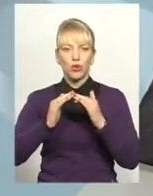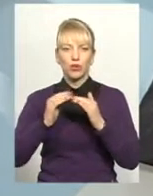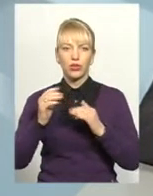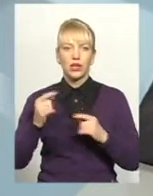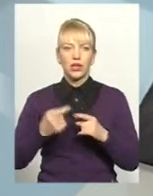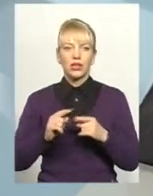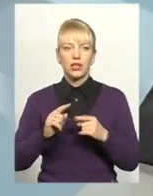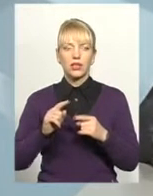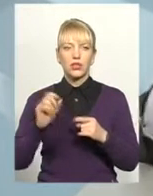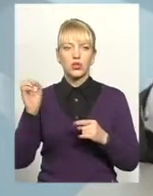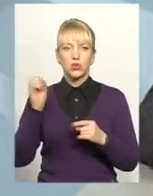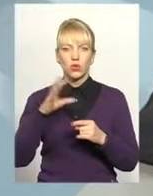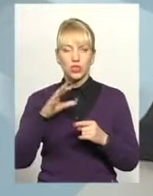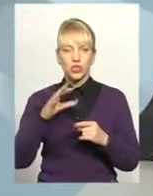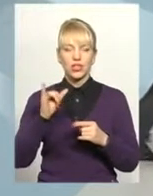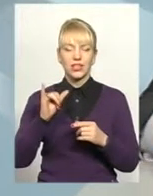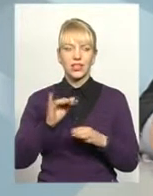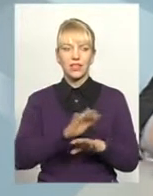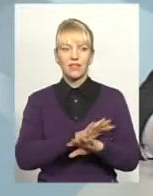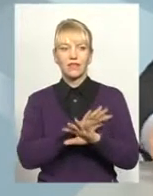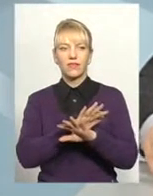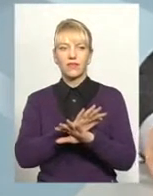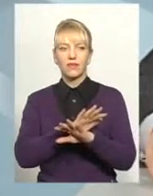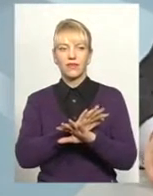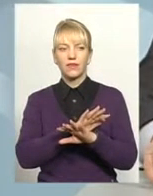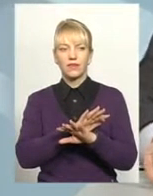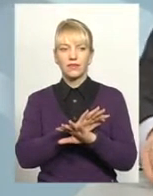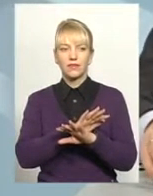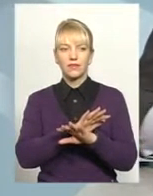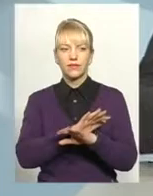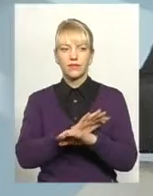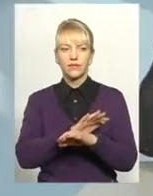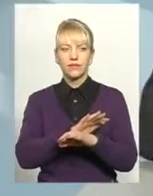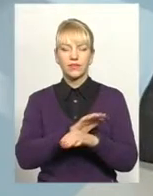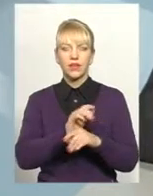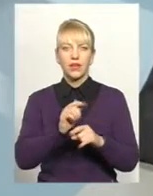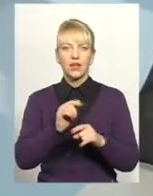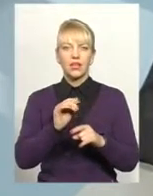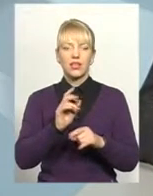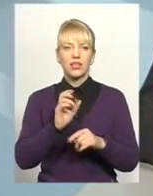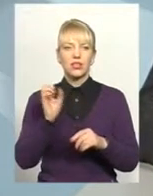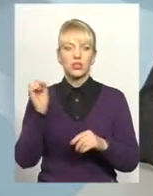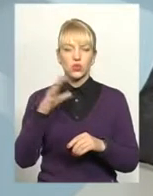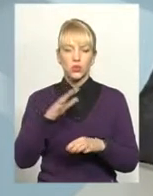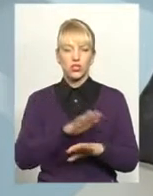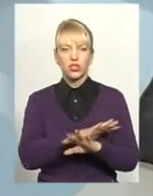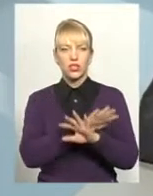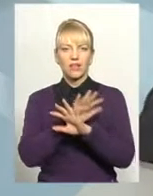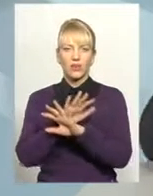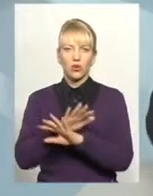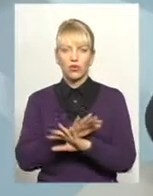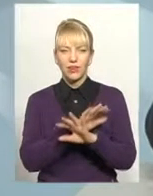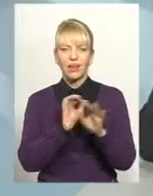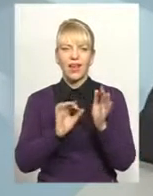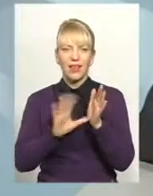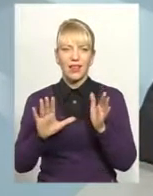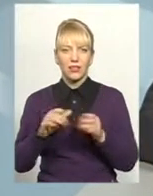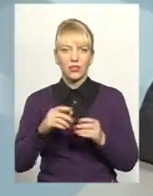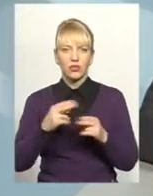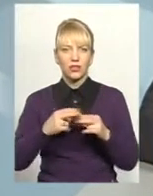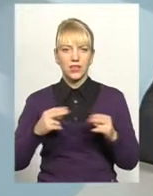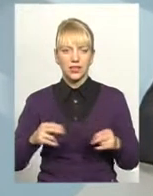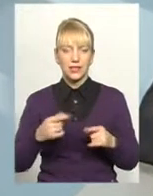вітрових, ну, вітрових, ясно, що не на стінах, сонячних і вітрових електростанцій, авто для